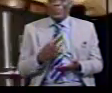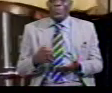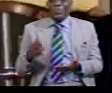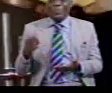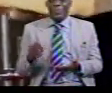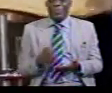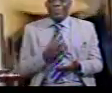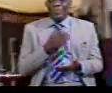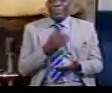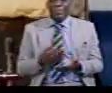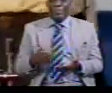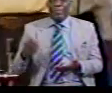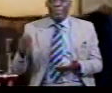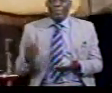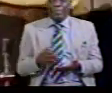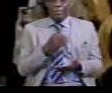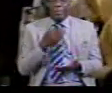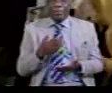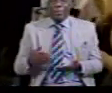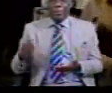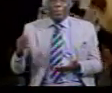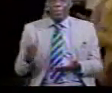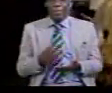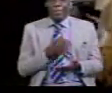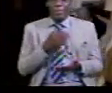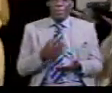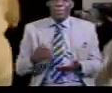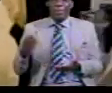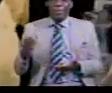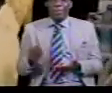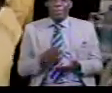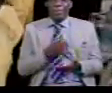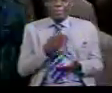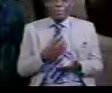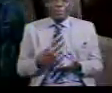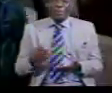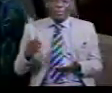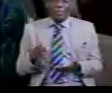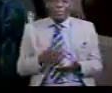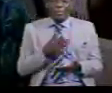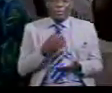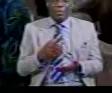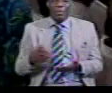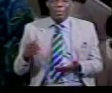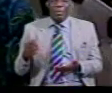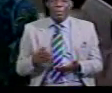Na baba, Jesus na fire, Jesus na igwe,